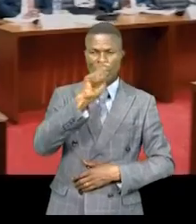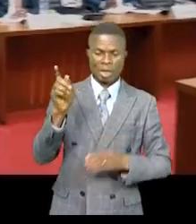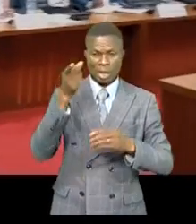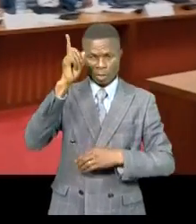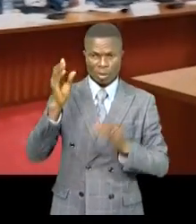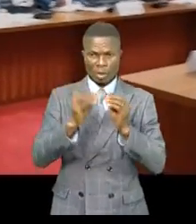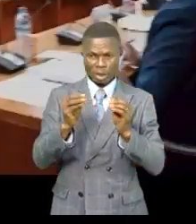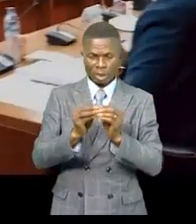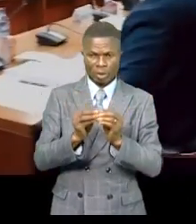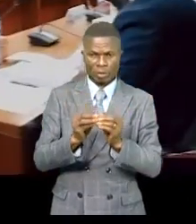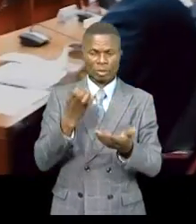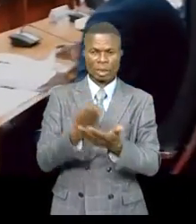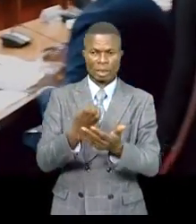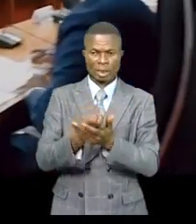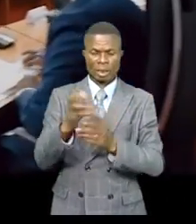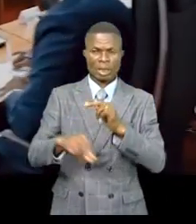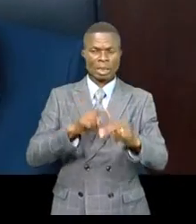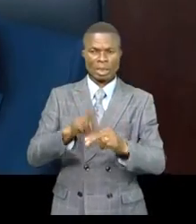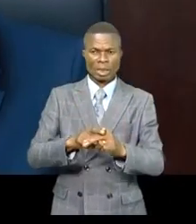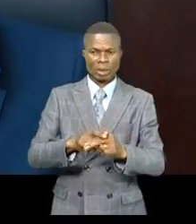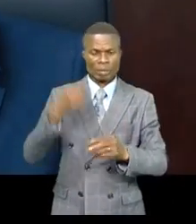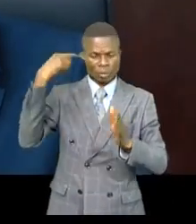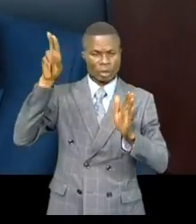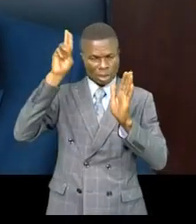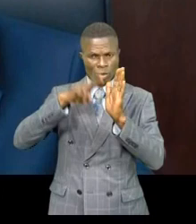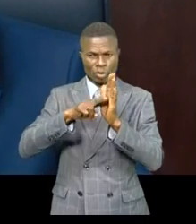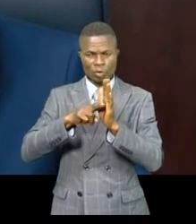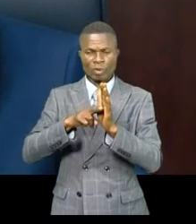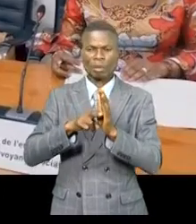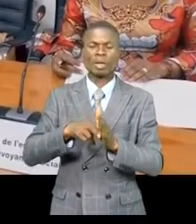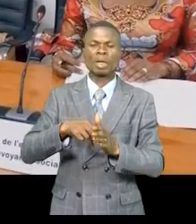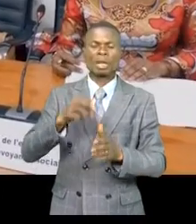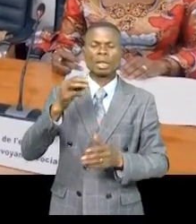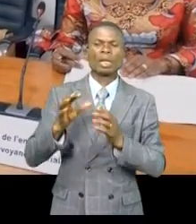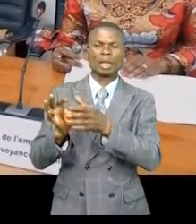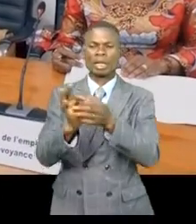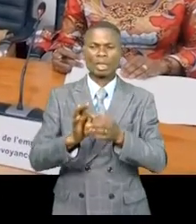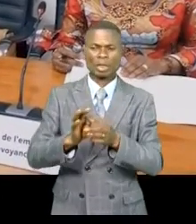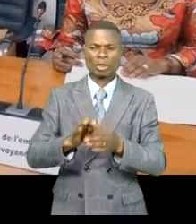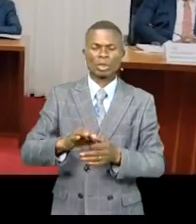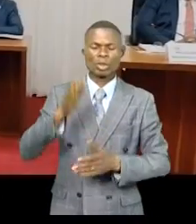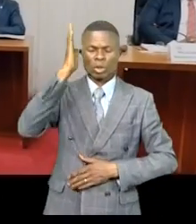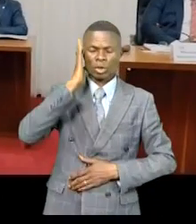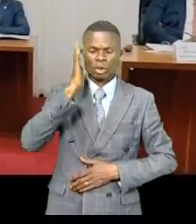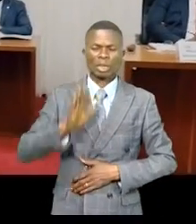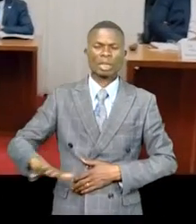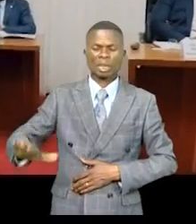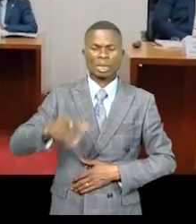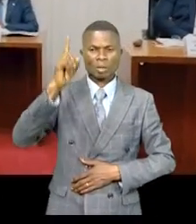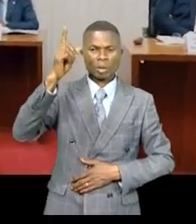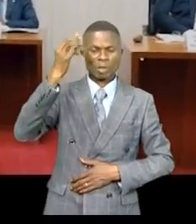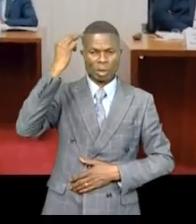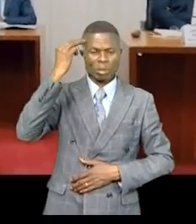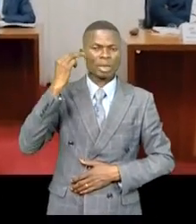comité des conjonctures économiques nationales du gouvernement de l'Union sacrée de la nation qu'a présidé ce jeudi 6 mai, le Premier ministre